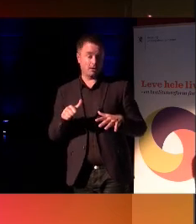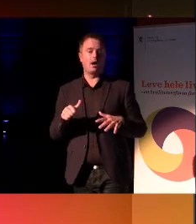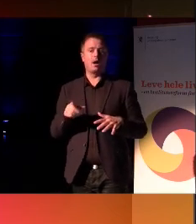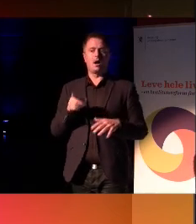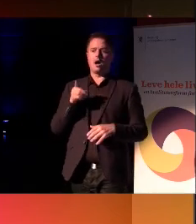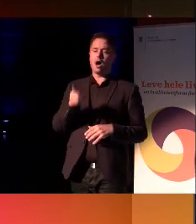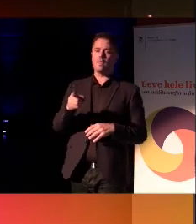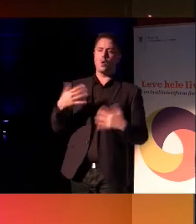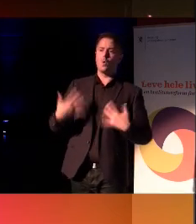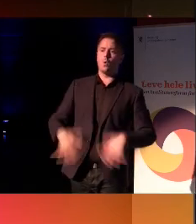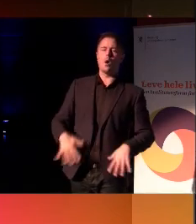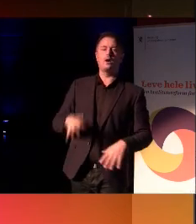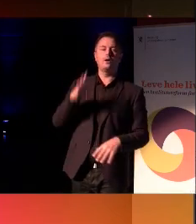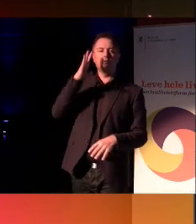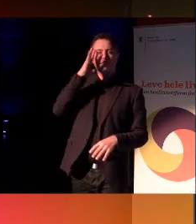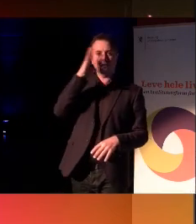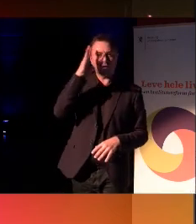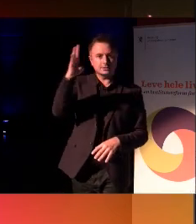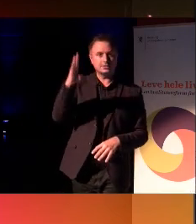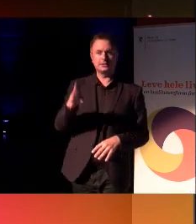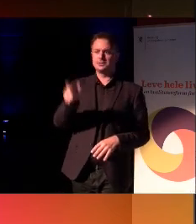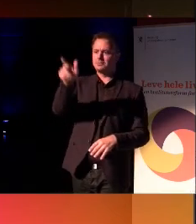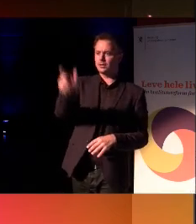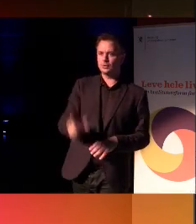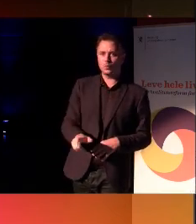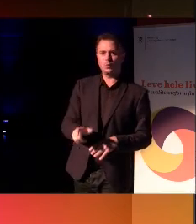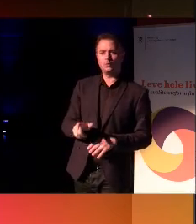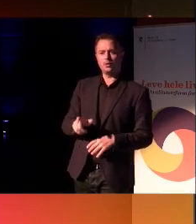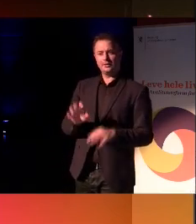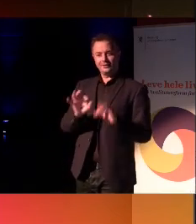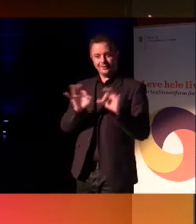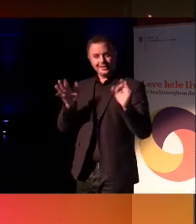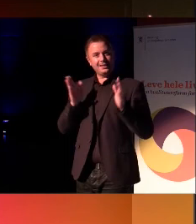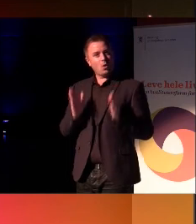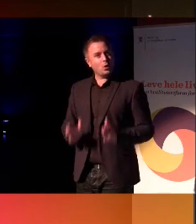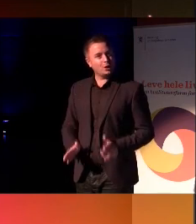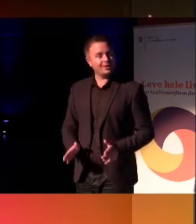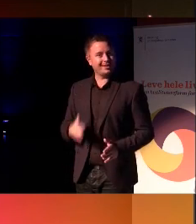våre. Og han har så gode holdninger.